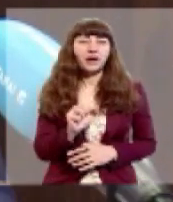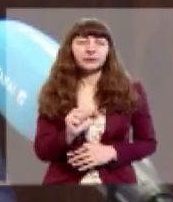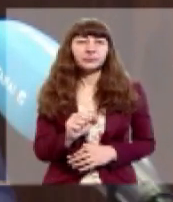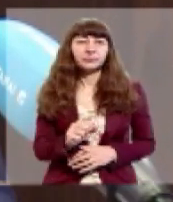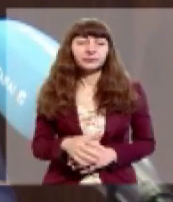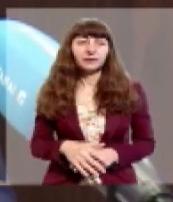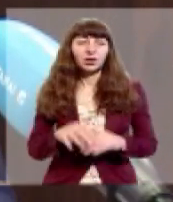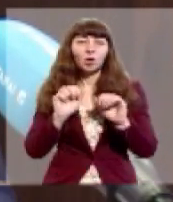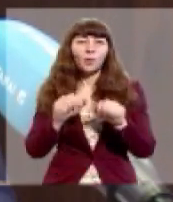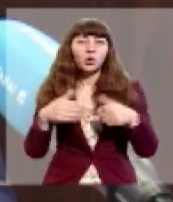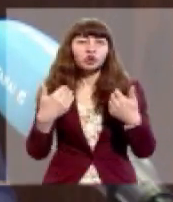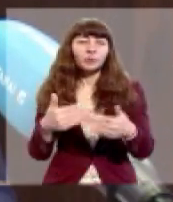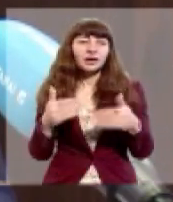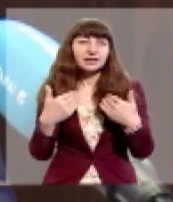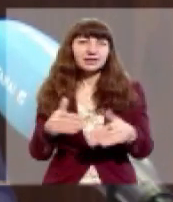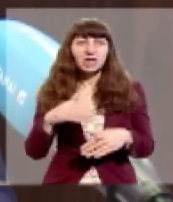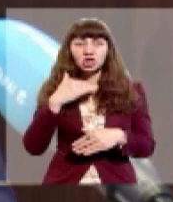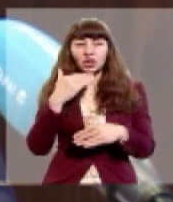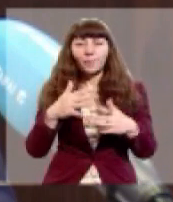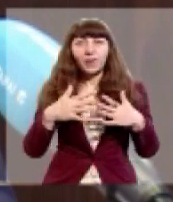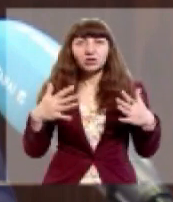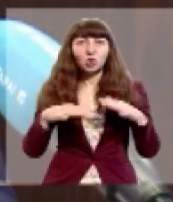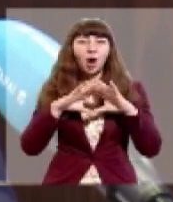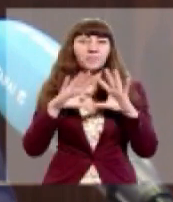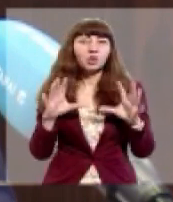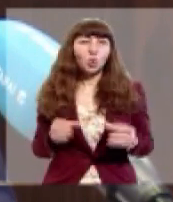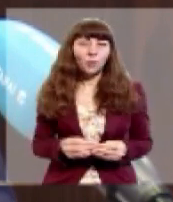которая может производить достаточно большой объем